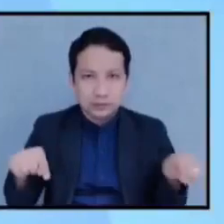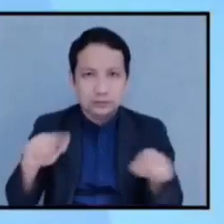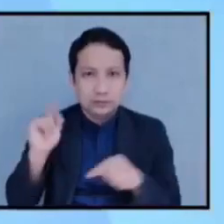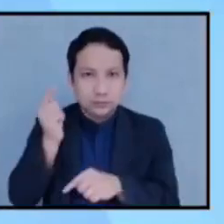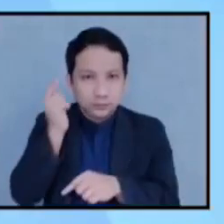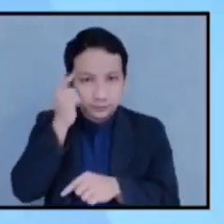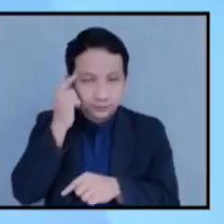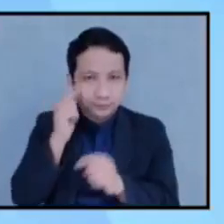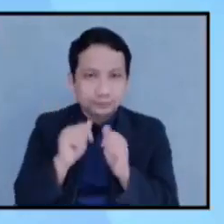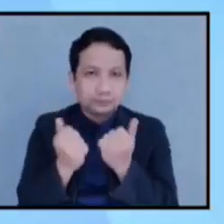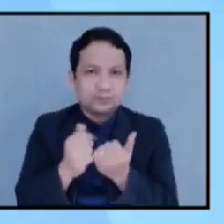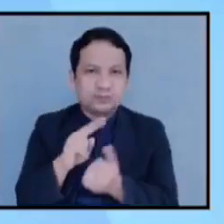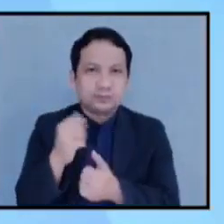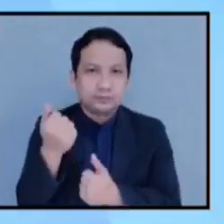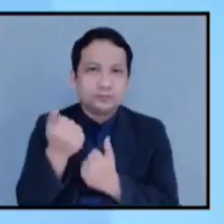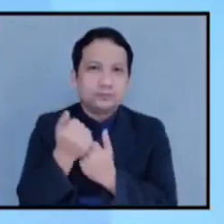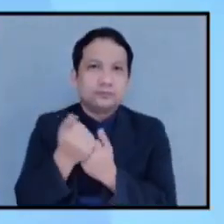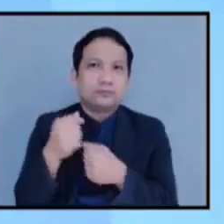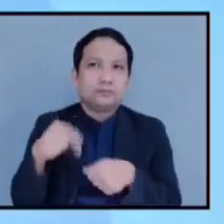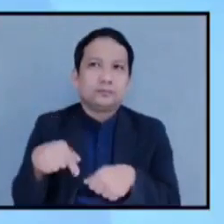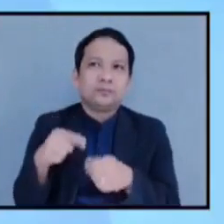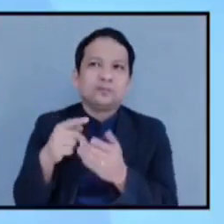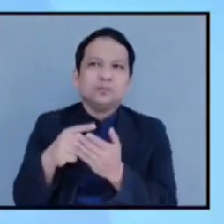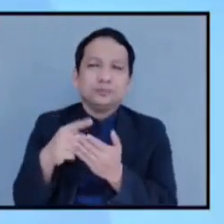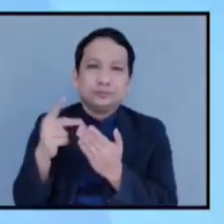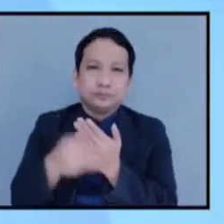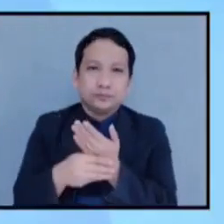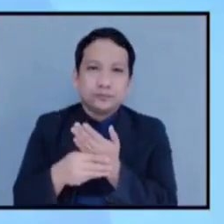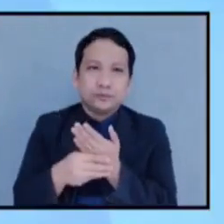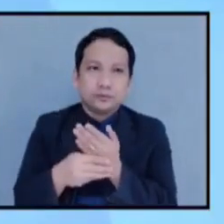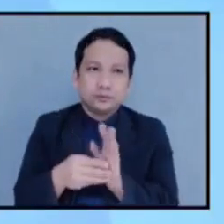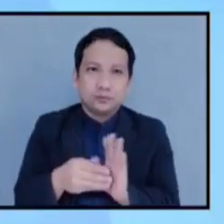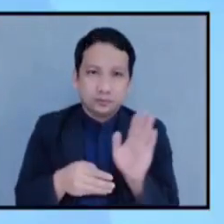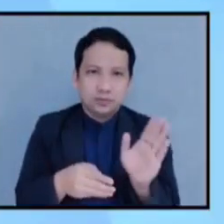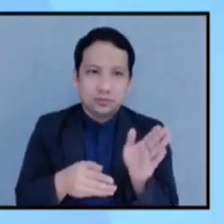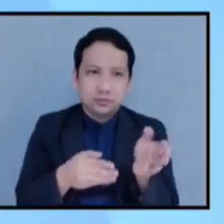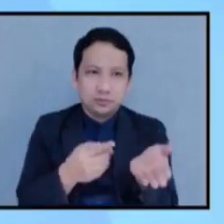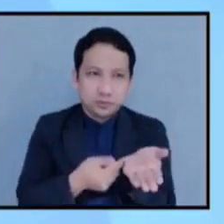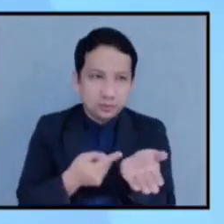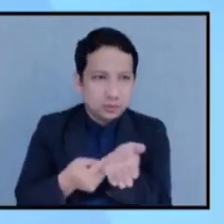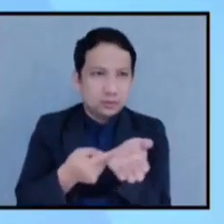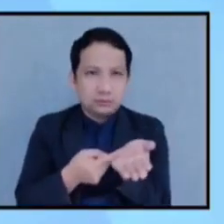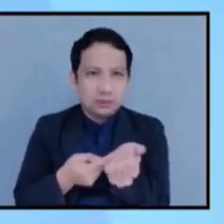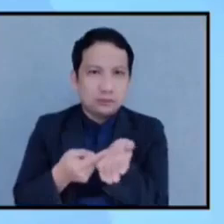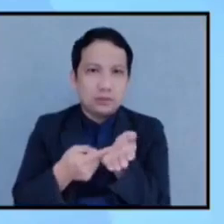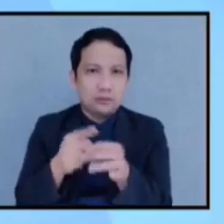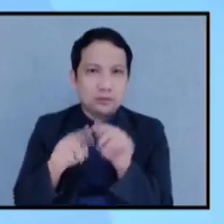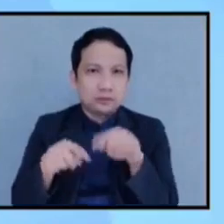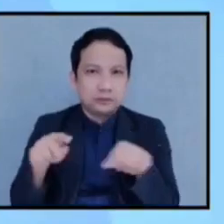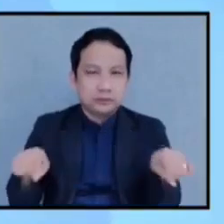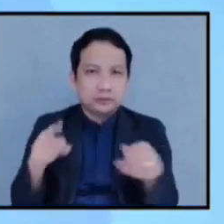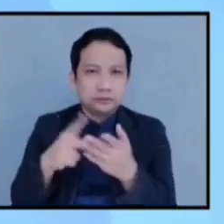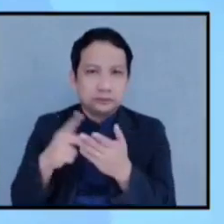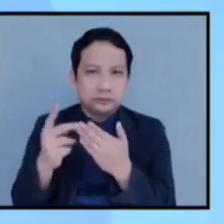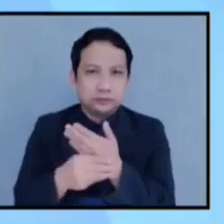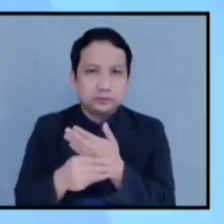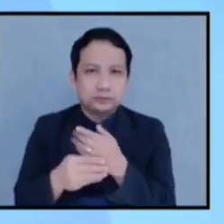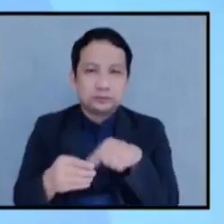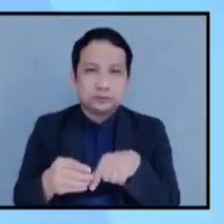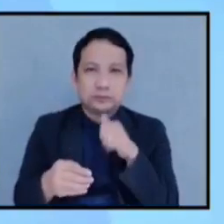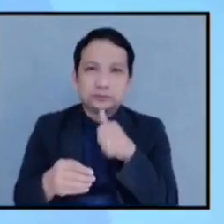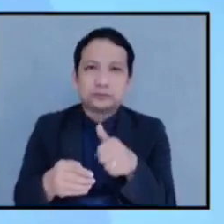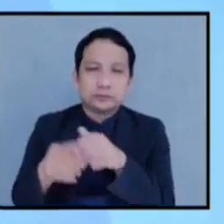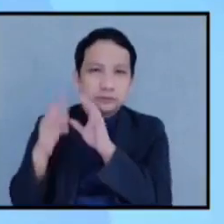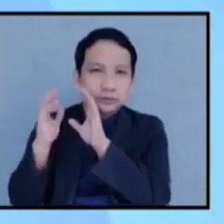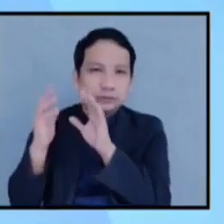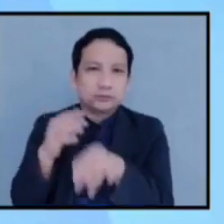agencies supporting this program para makapag-usap, makapag-discuss ng kanilang iba't ibang programs, not only for coconut farmers, but even